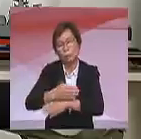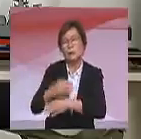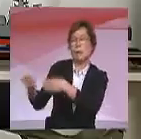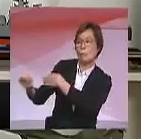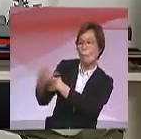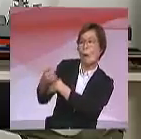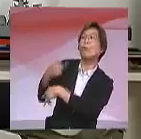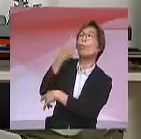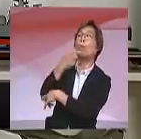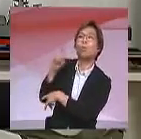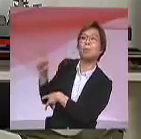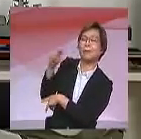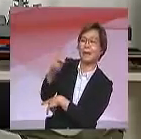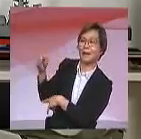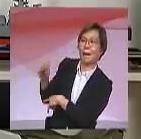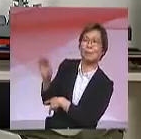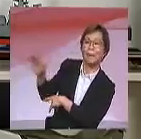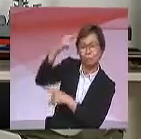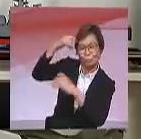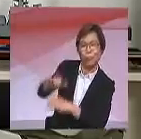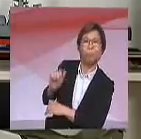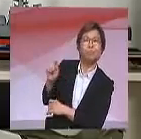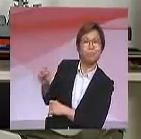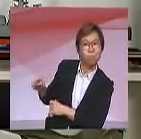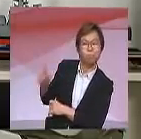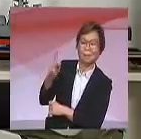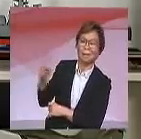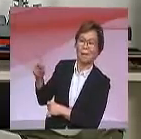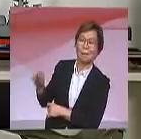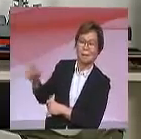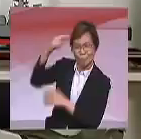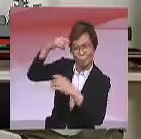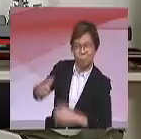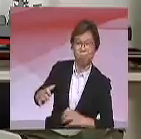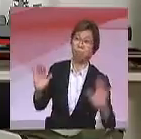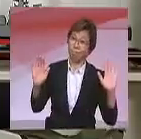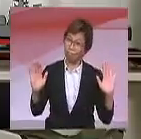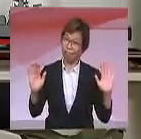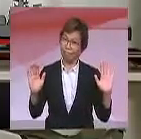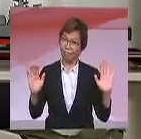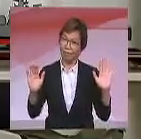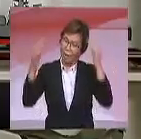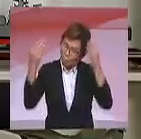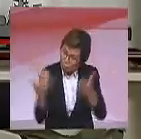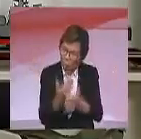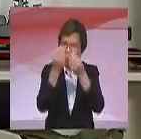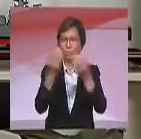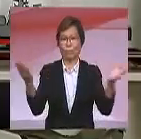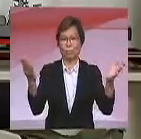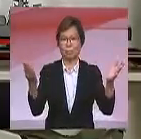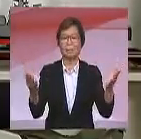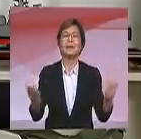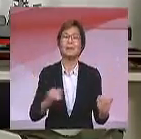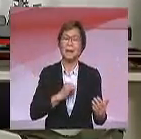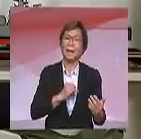nasihat daripada Kementerian Kesihatan, dan keputusan akan dibuat oleh Kementerian Kesihatan, barulah boleh diumumkan. Jadi insyaAllah